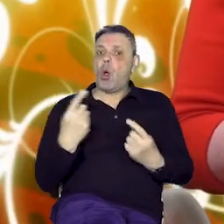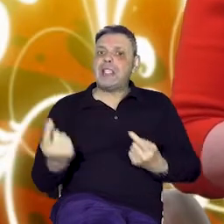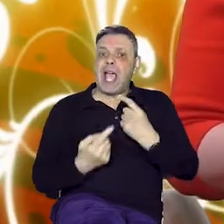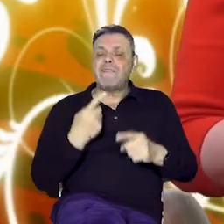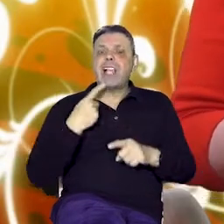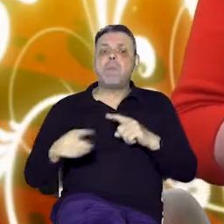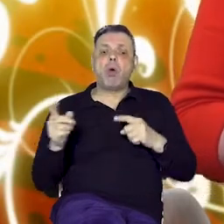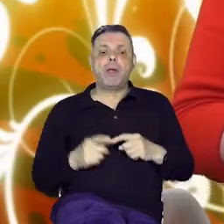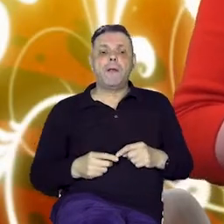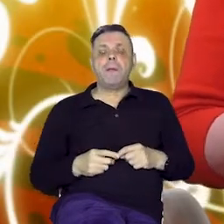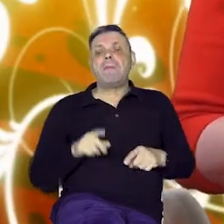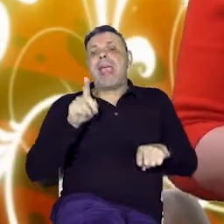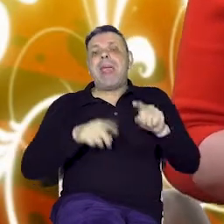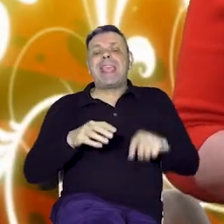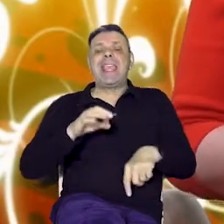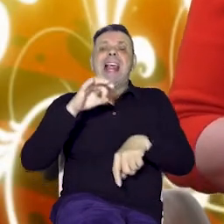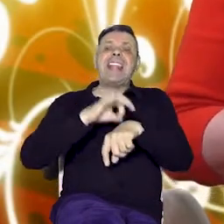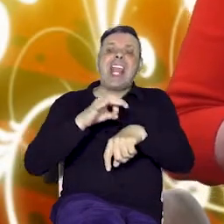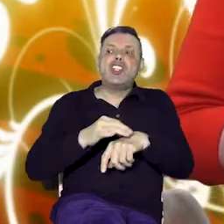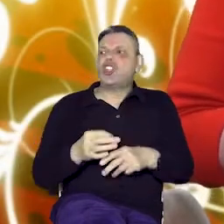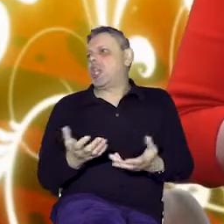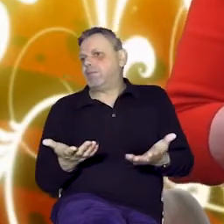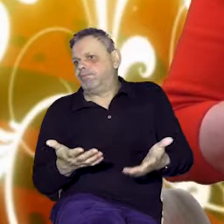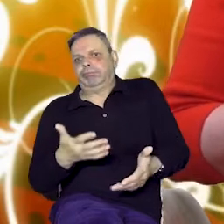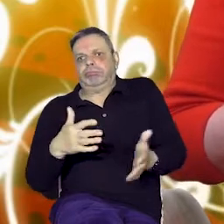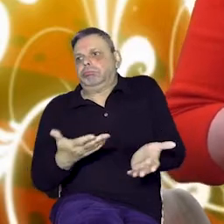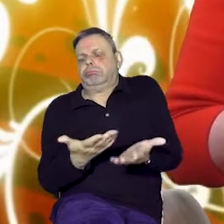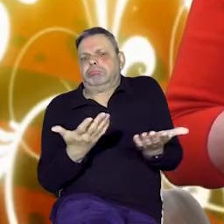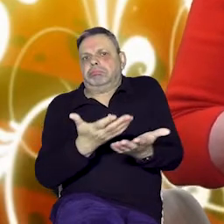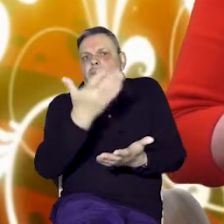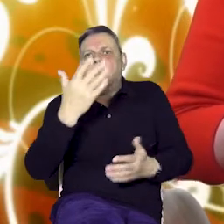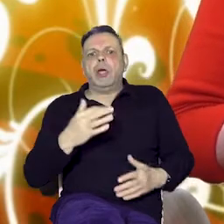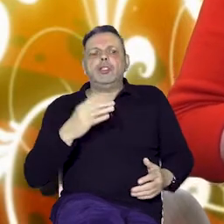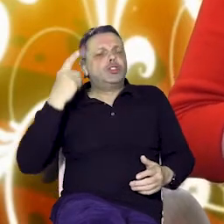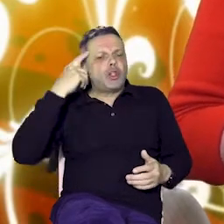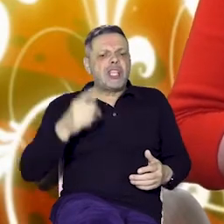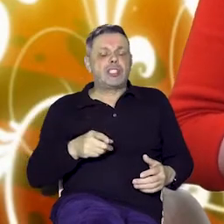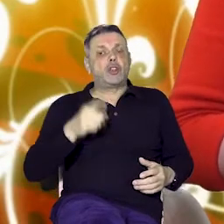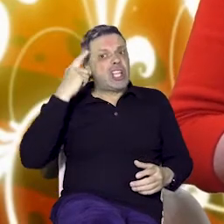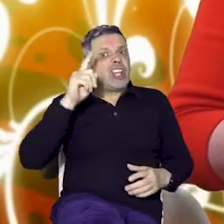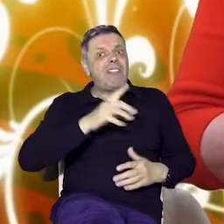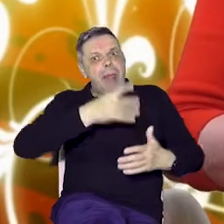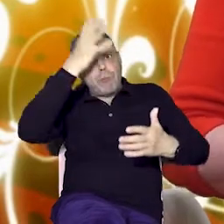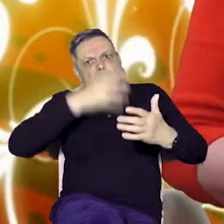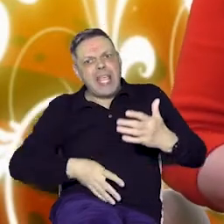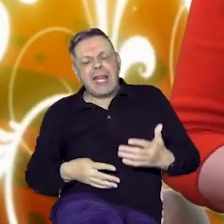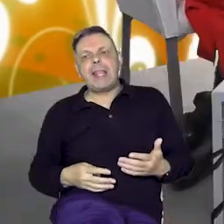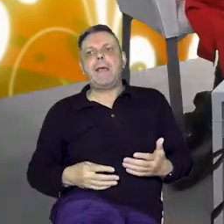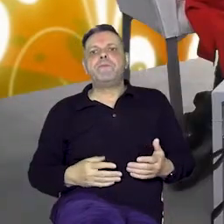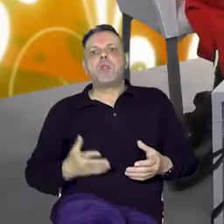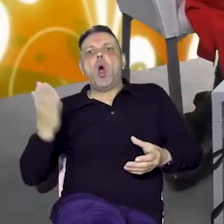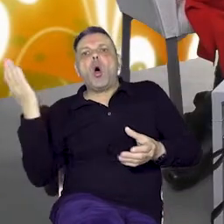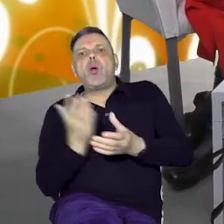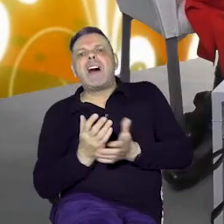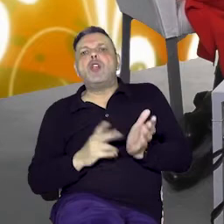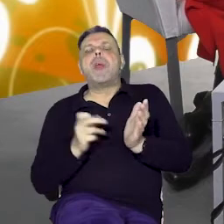zbog određenih liječničkih intervencija. Što to znači? Znači da vi u stvari ne procijenite na odgovarajući način bubrežnu